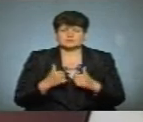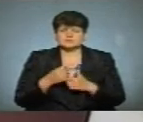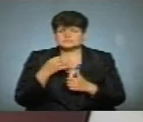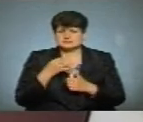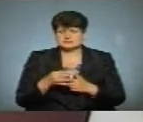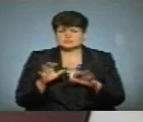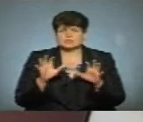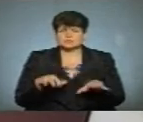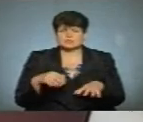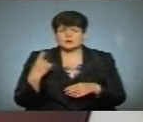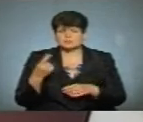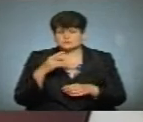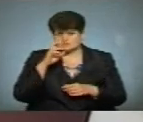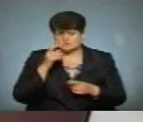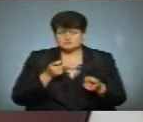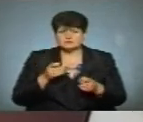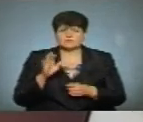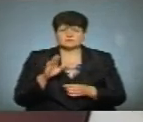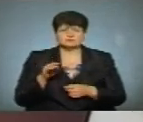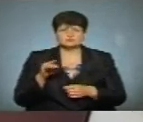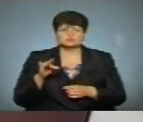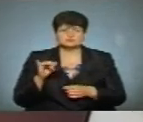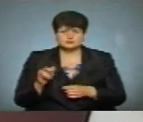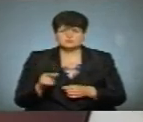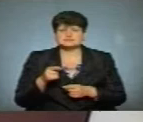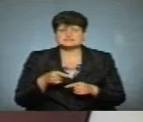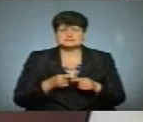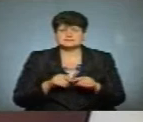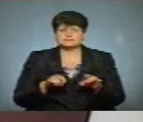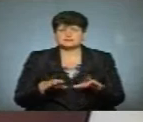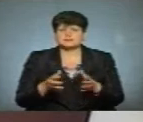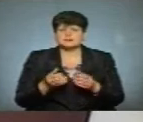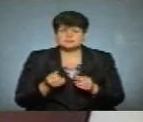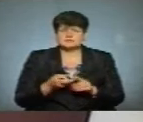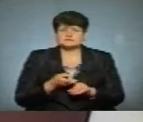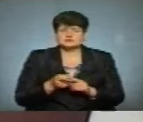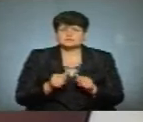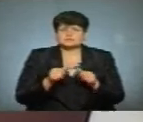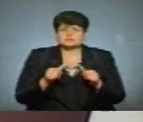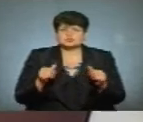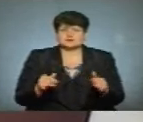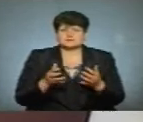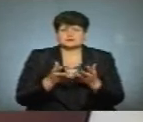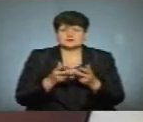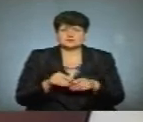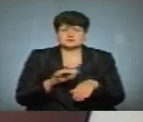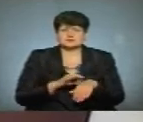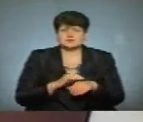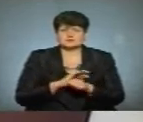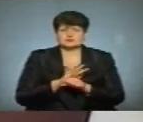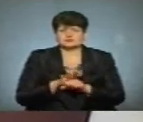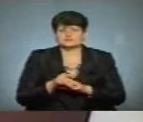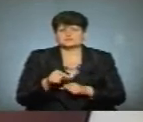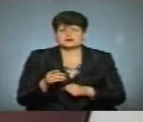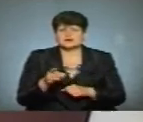голова облдержадміністрації Володимир Труш. За його словами, таке рішення прийняли через збільшення кількості хворих на COVID-19 в цих